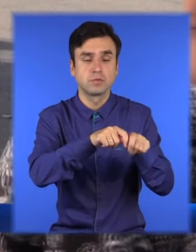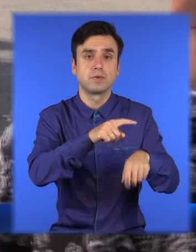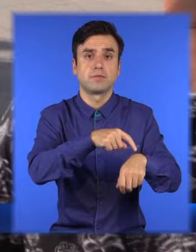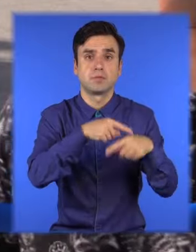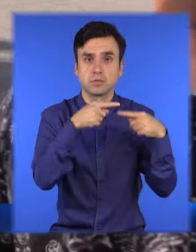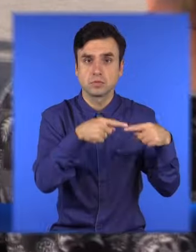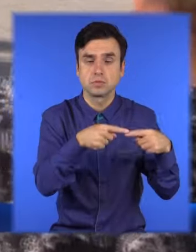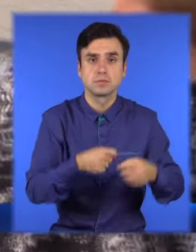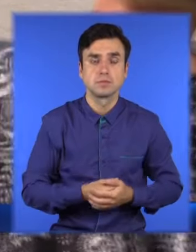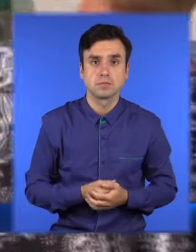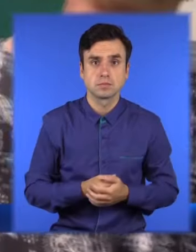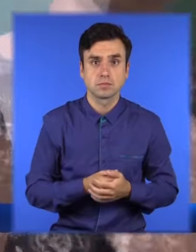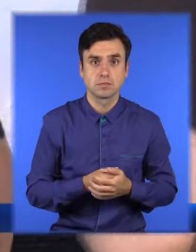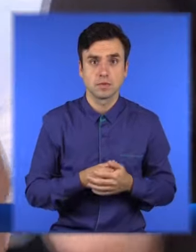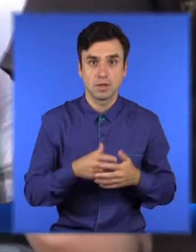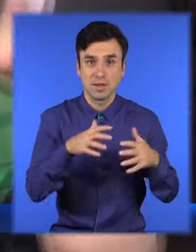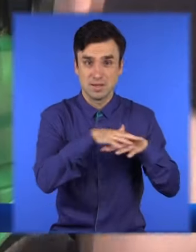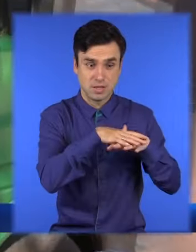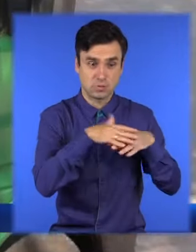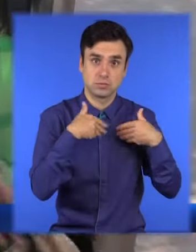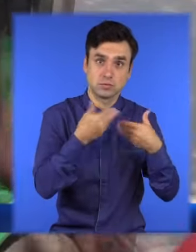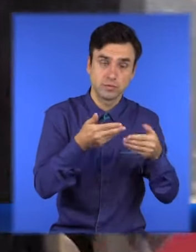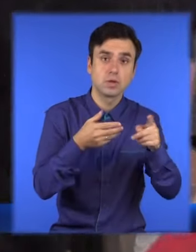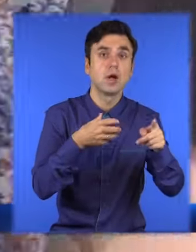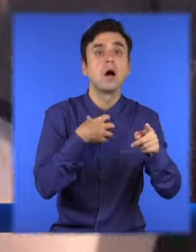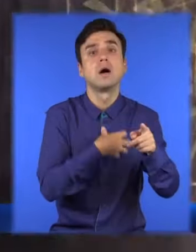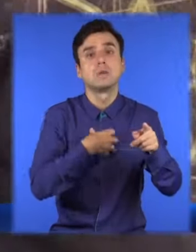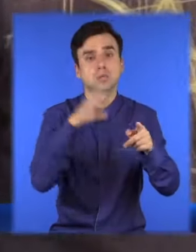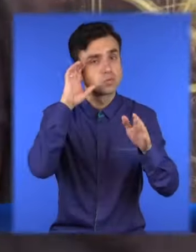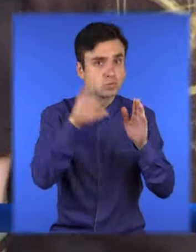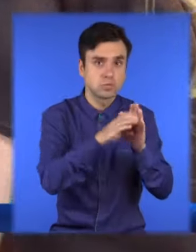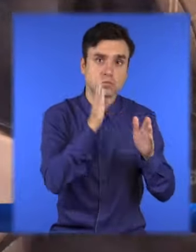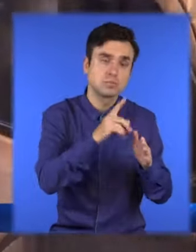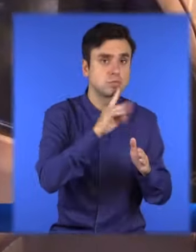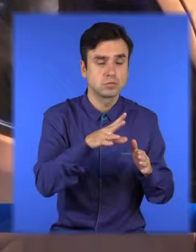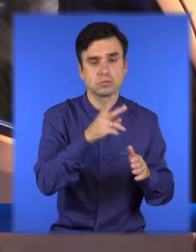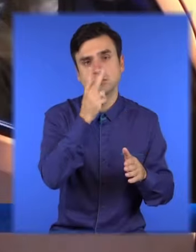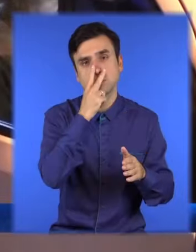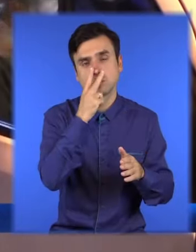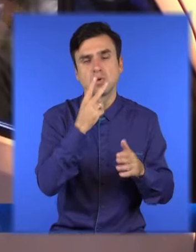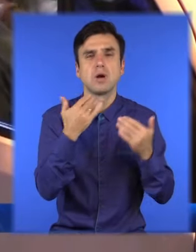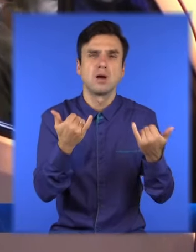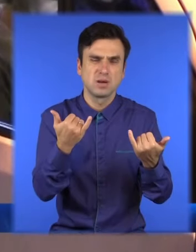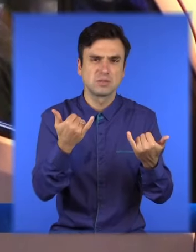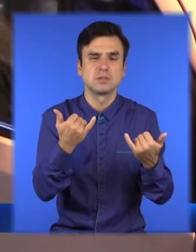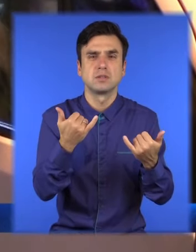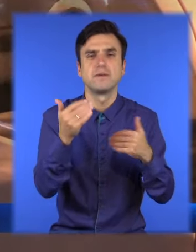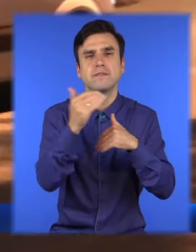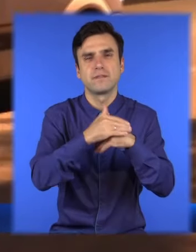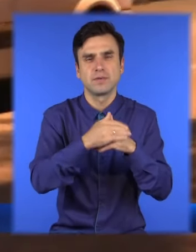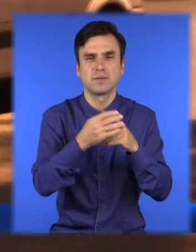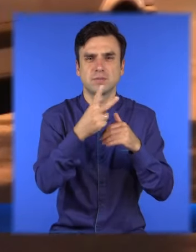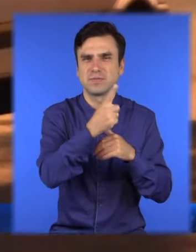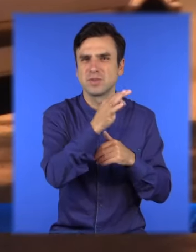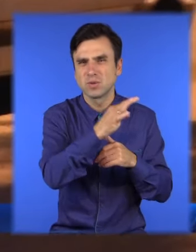підтримку від міської влади, покаже час. А допоки доля криворіжців після 9-ї вечора до останнього чекати на